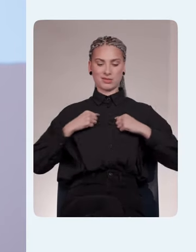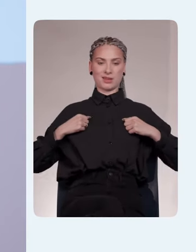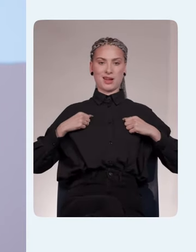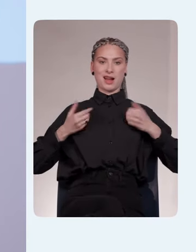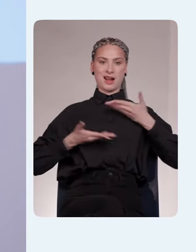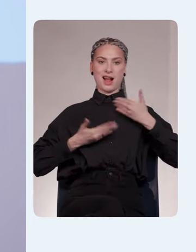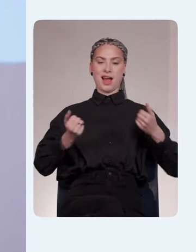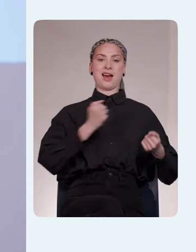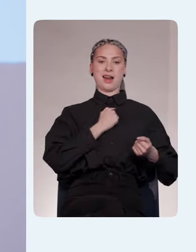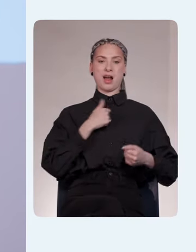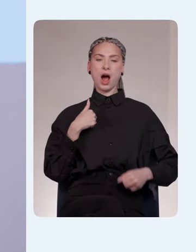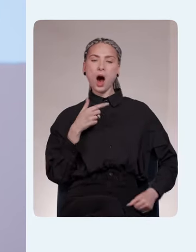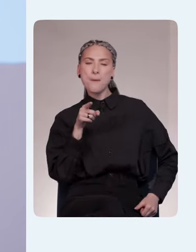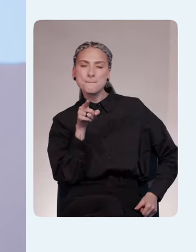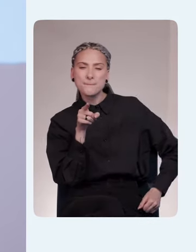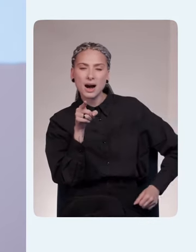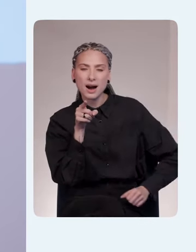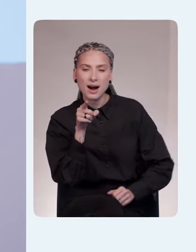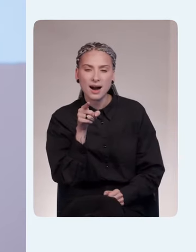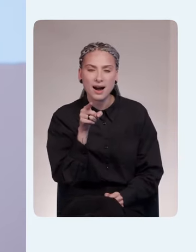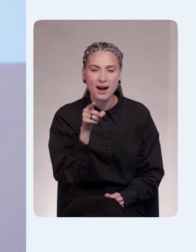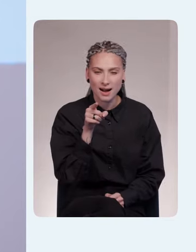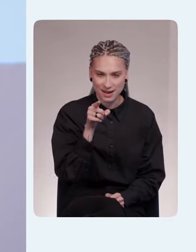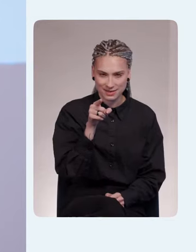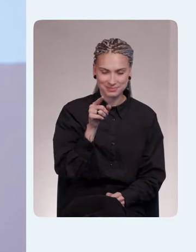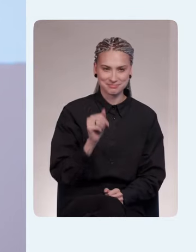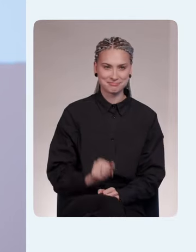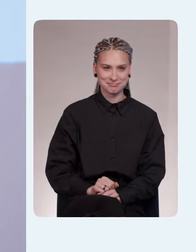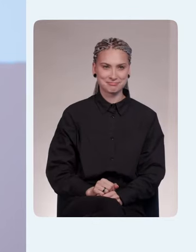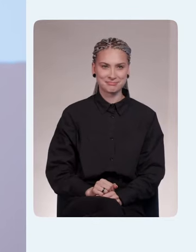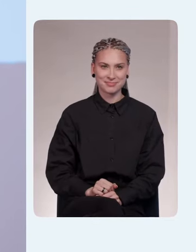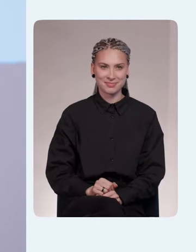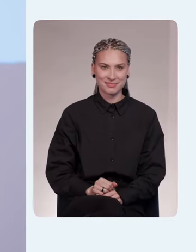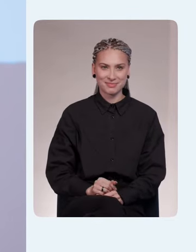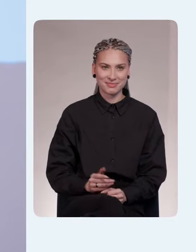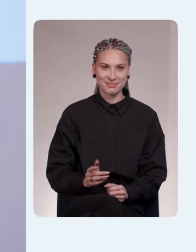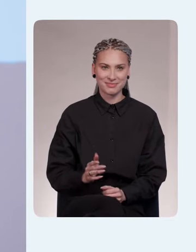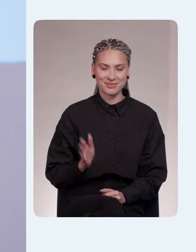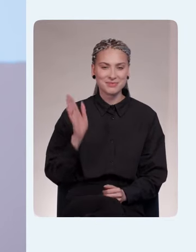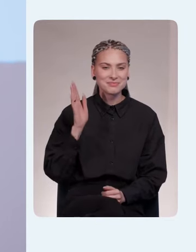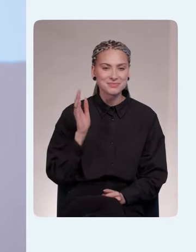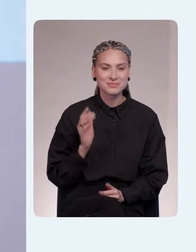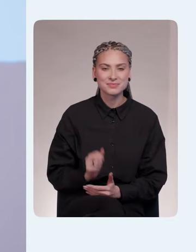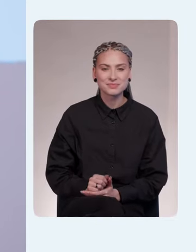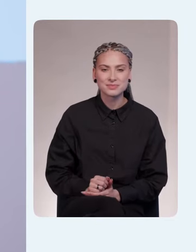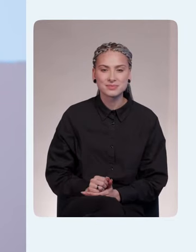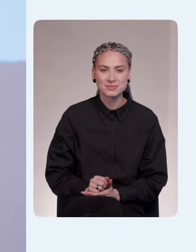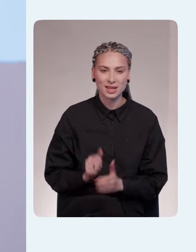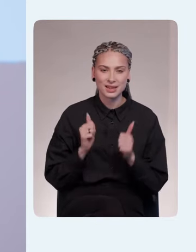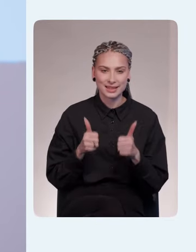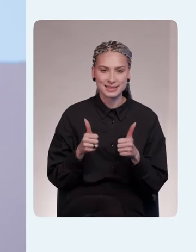опа, походу мы идем в аквапарк. А потом идем играть в лимбо. Класс.